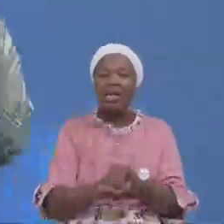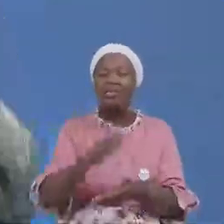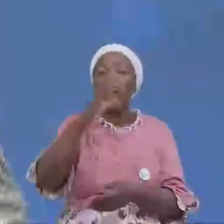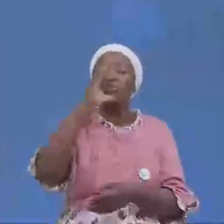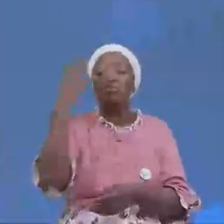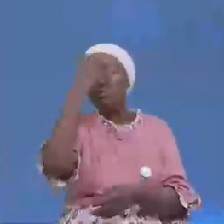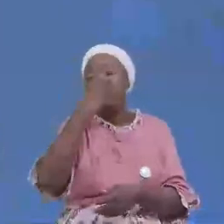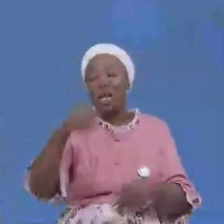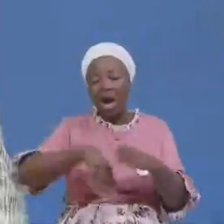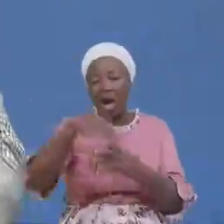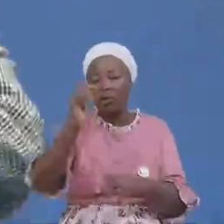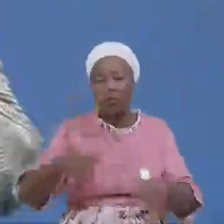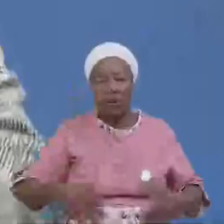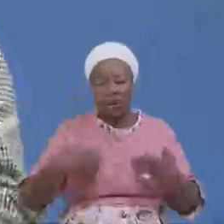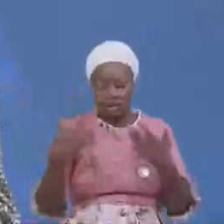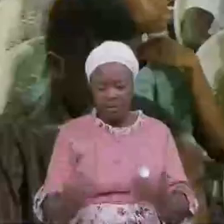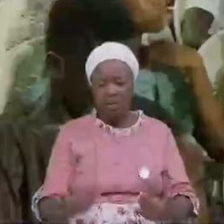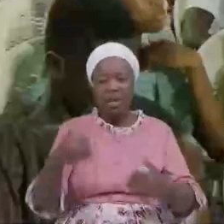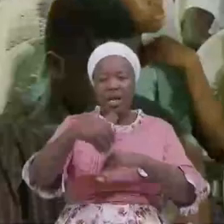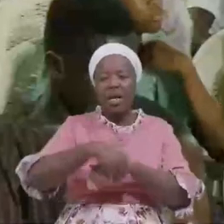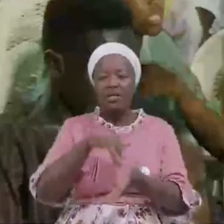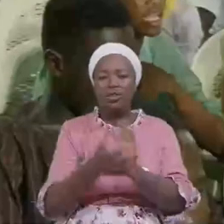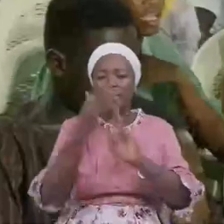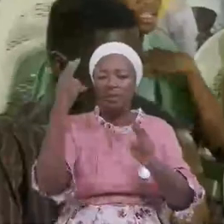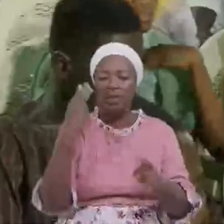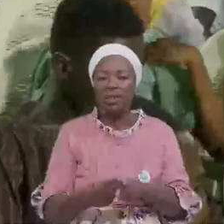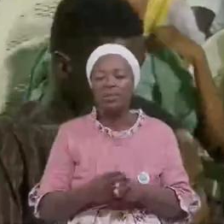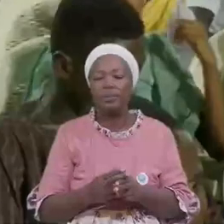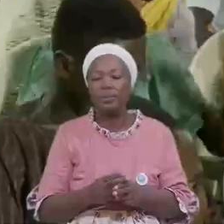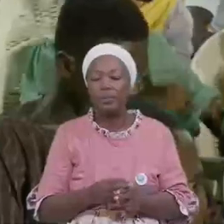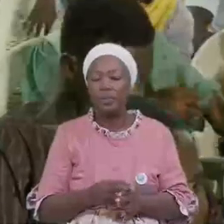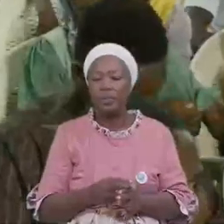de ta vie ce soir même au nom de Jésus.